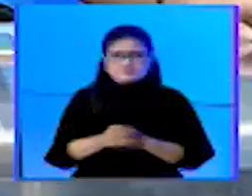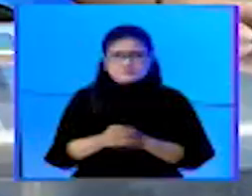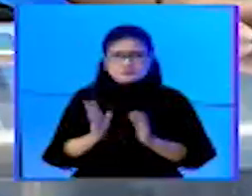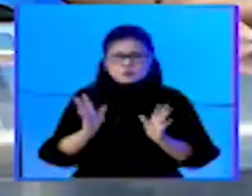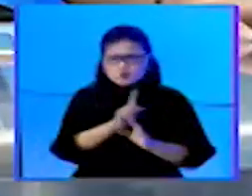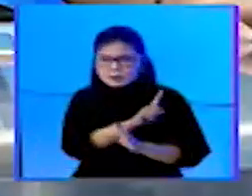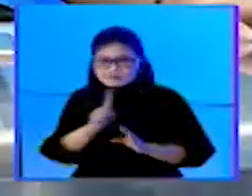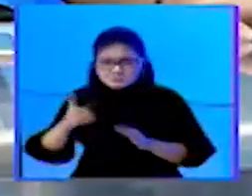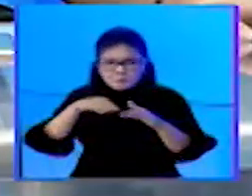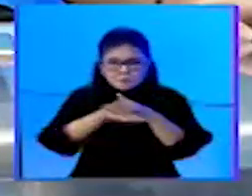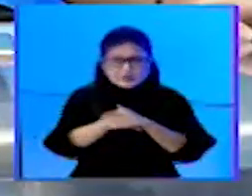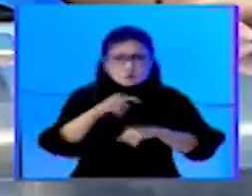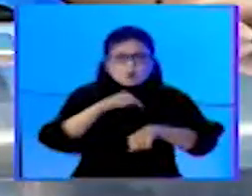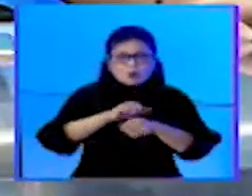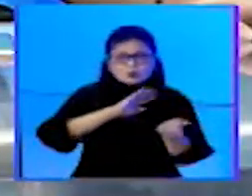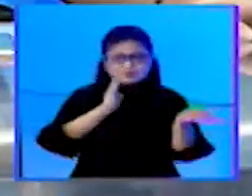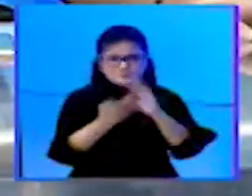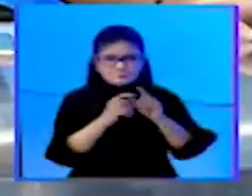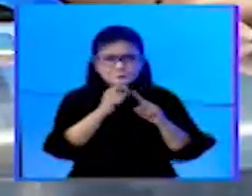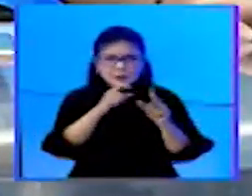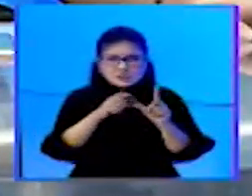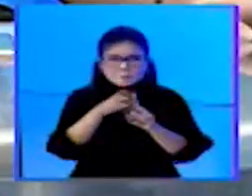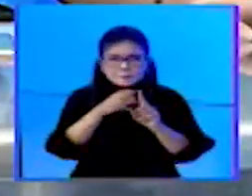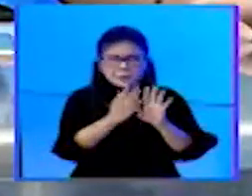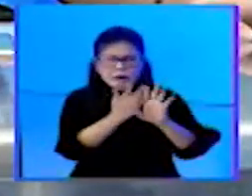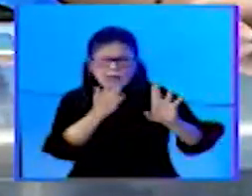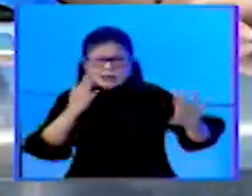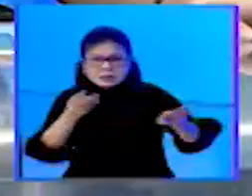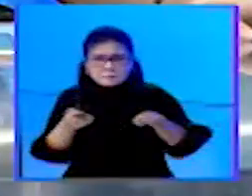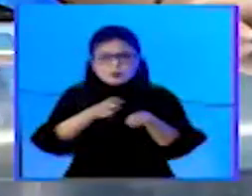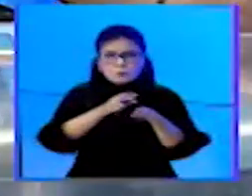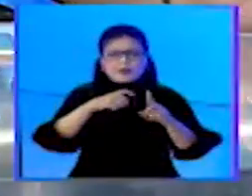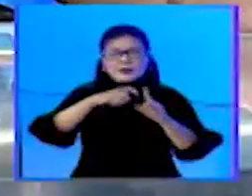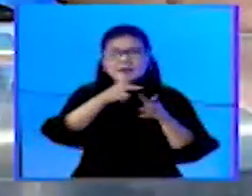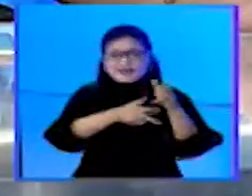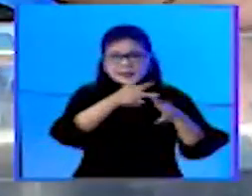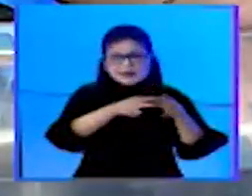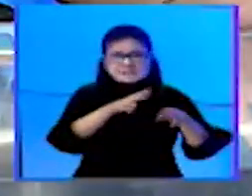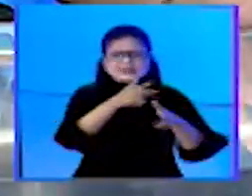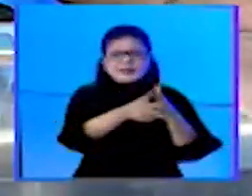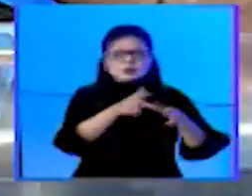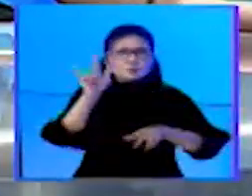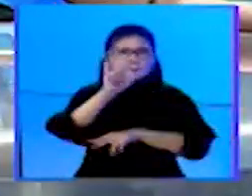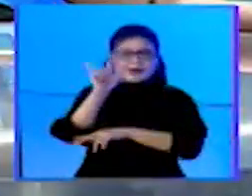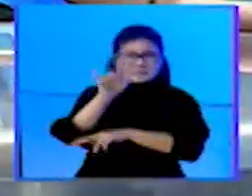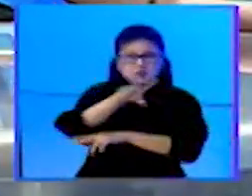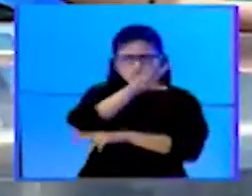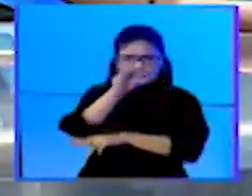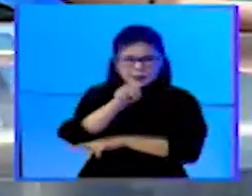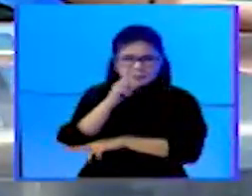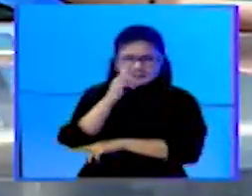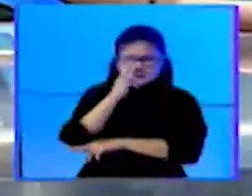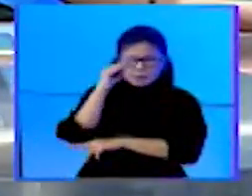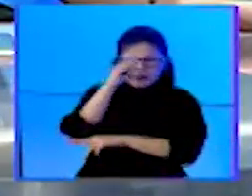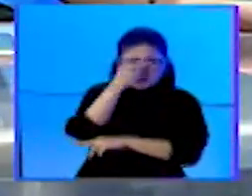Sepekan masuk masa PSBB transisi, antrian penumpang KRL di stasiun Bekasi, Jawa Barat, Senin pagi terpantau masih panjang. Akibatnya